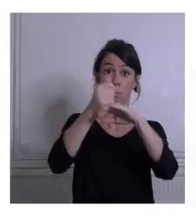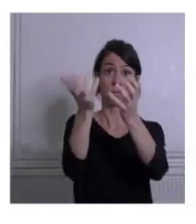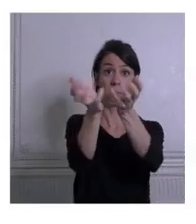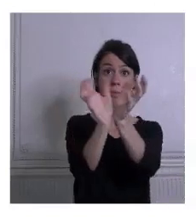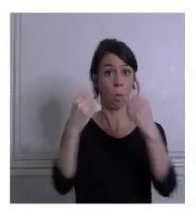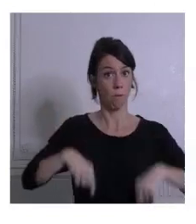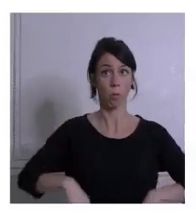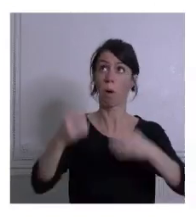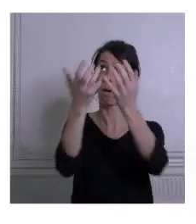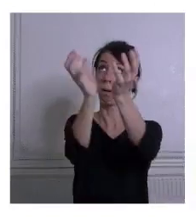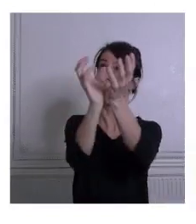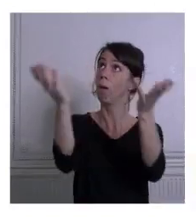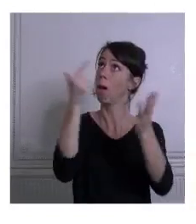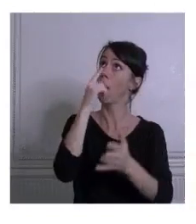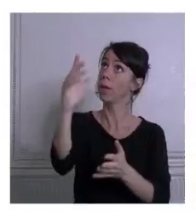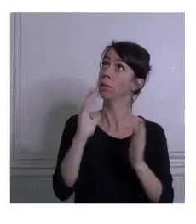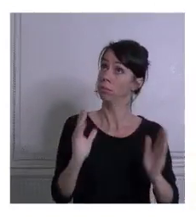qui consomme le moins d'énergie.